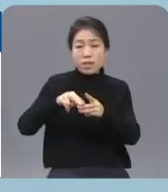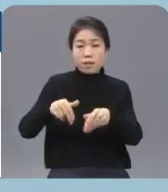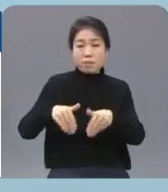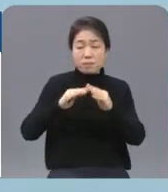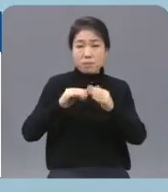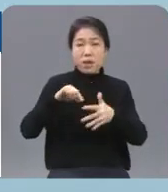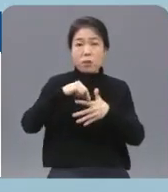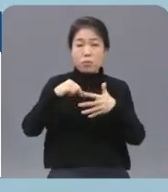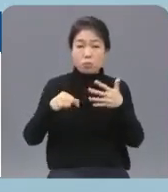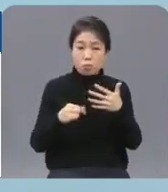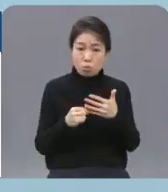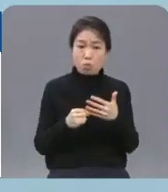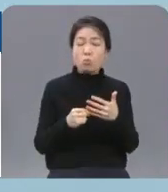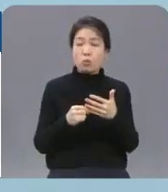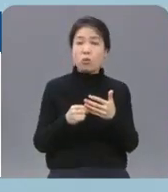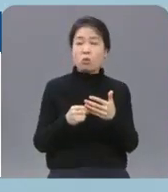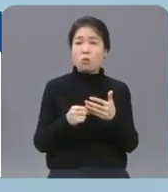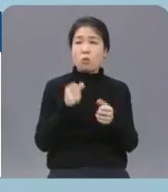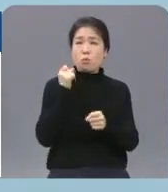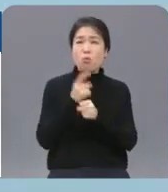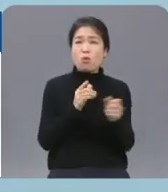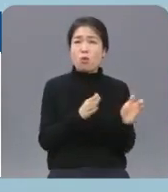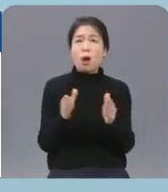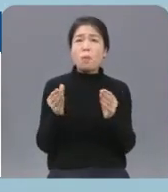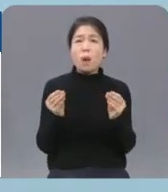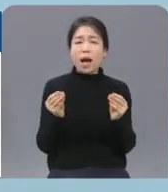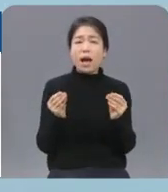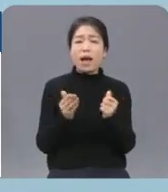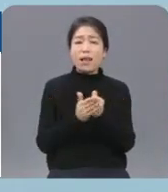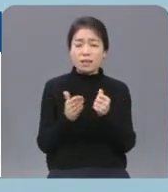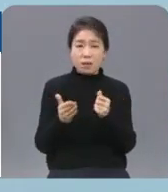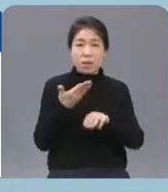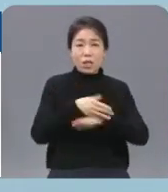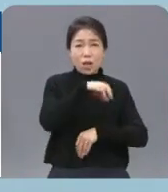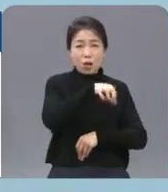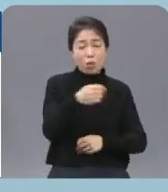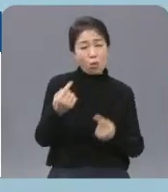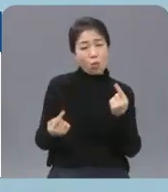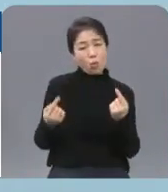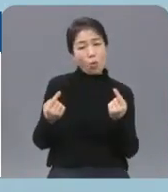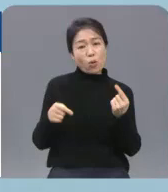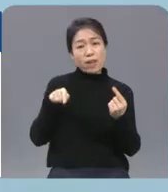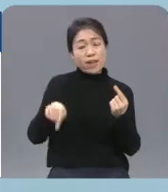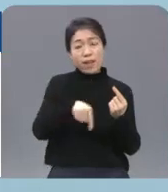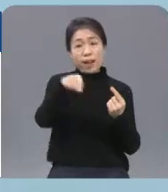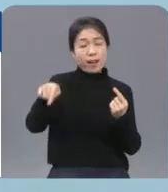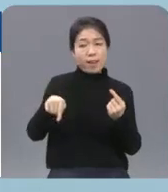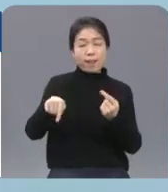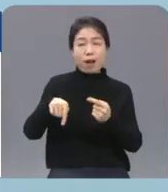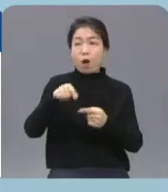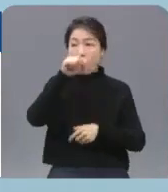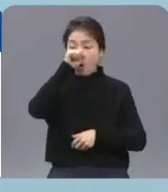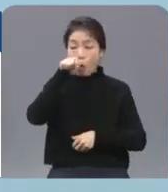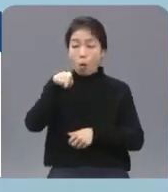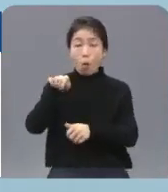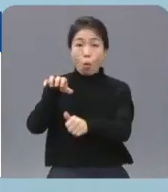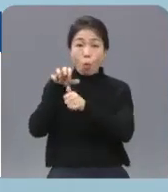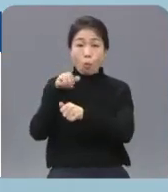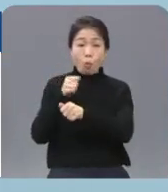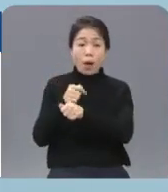구축이라든지 그런 프로그램들이 많이 준비가 되어 있습니다 타 지역보다는 저희가 그런 강점들을